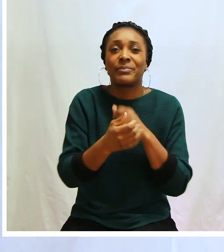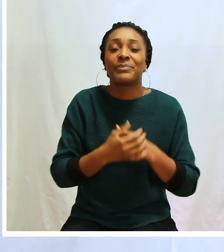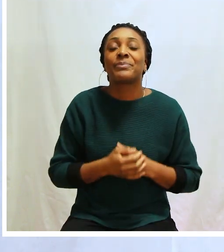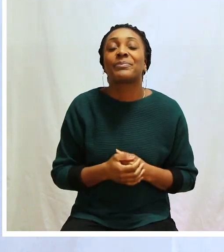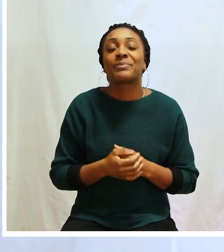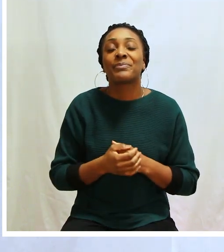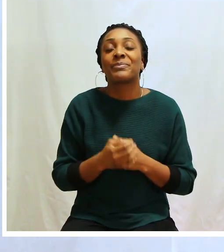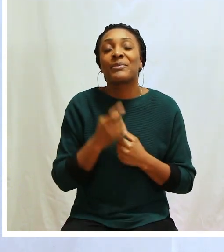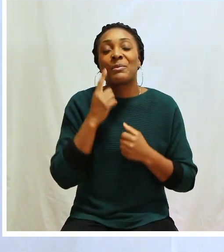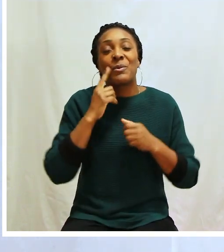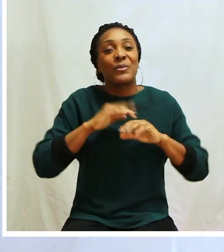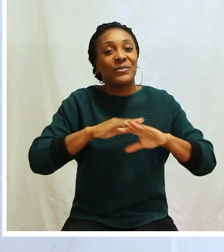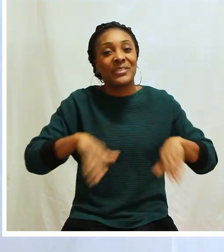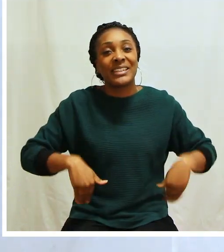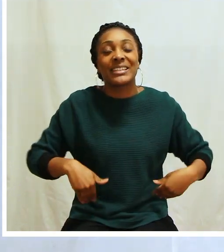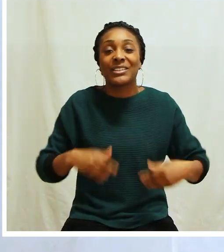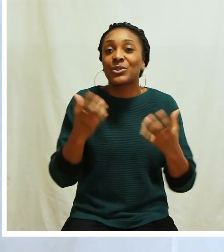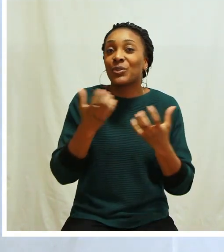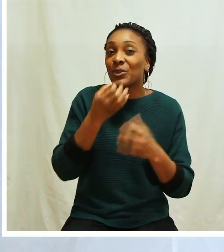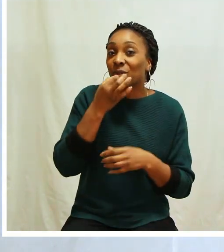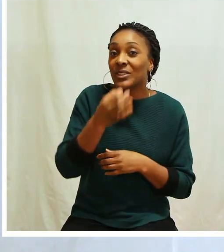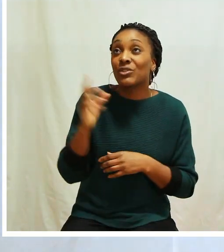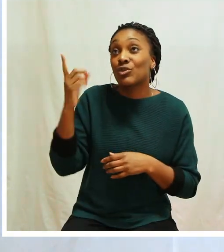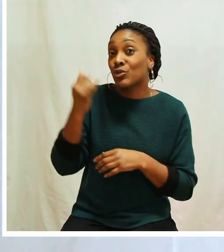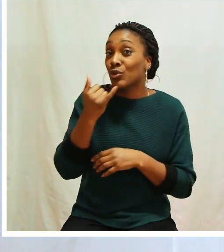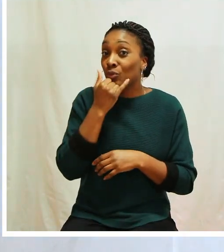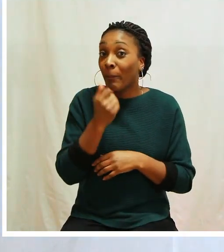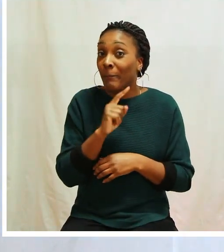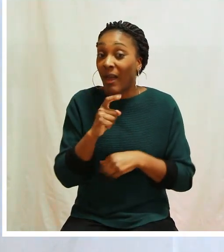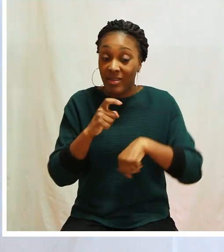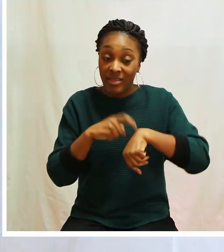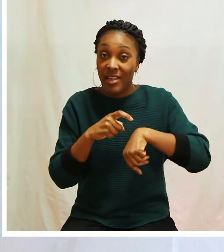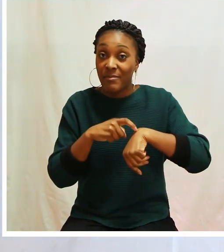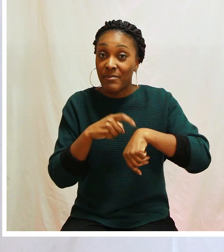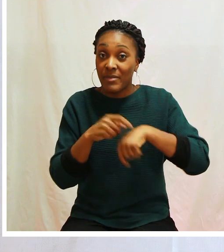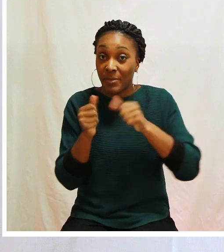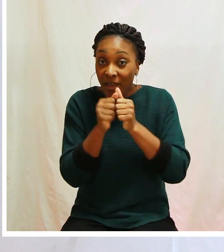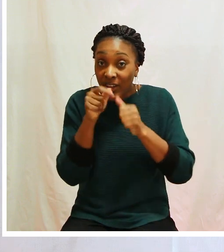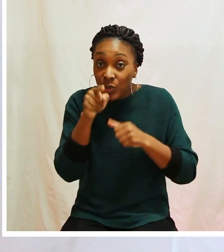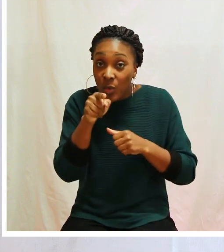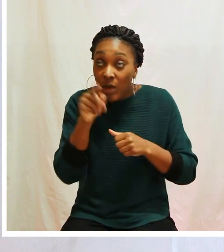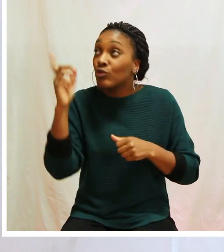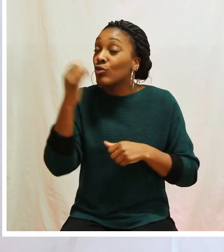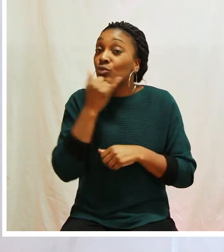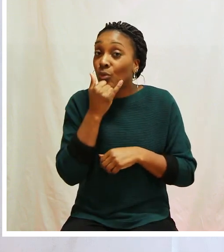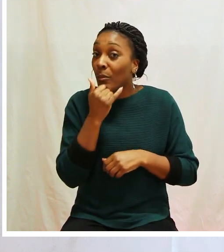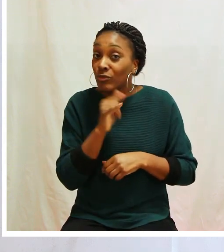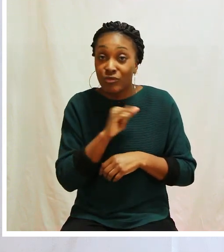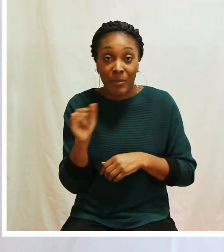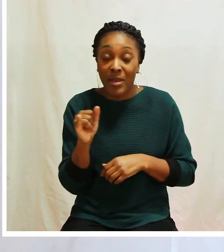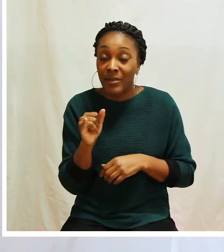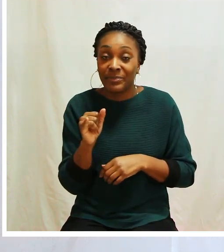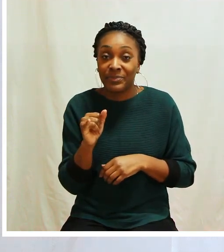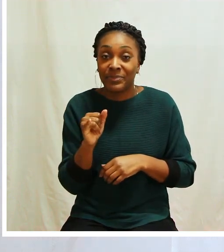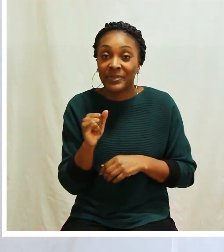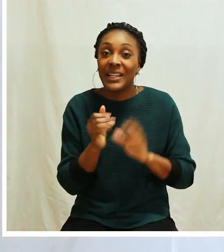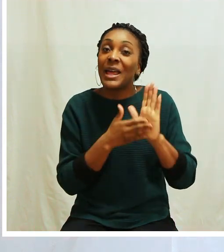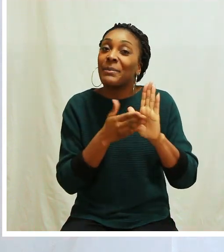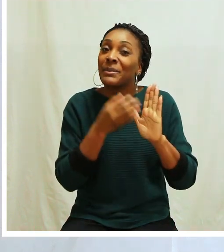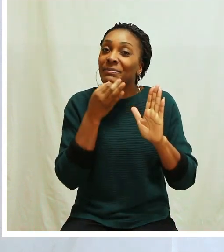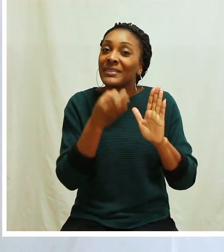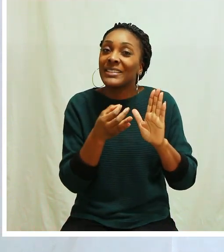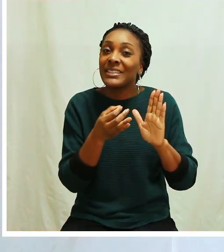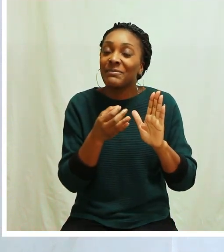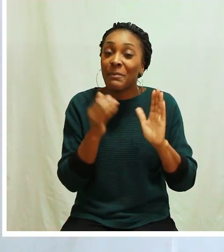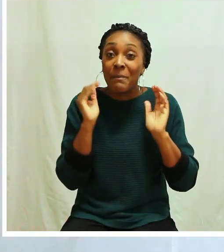Pour terminer ce temps d'aujourd'hui, j'aimerais te dire que Dieu ne se trompe pas dans son timing avec toi, au point que la Bible nous montre que même l'envoi